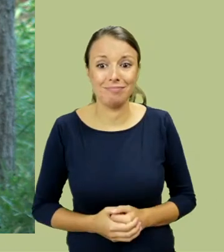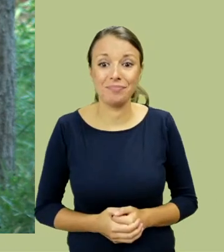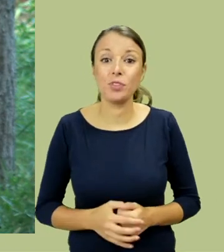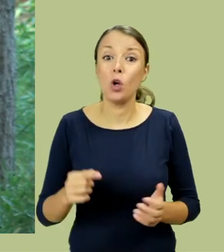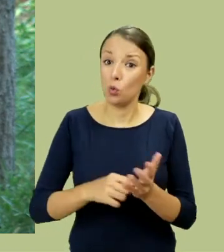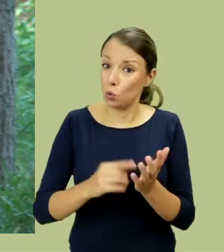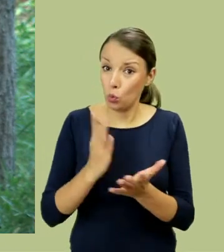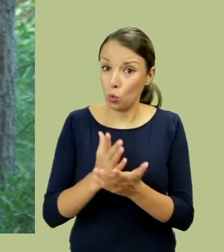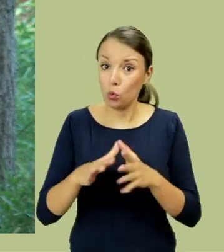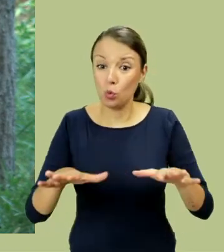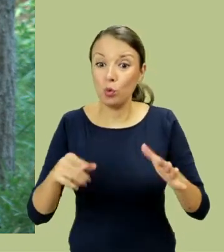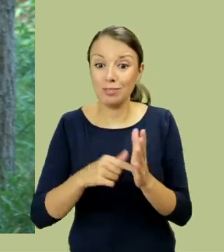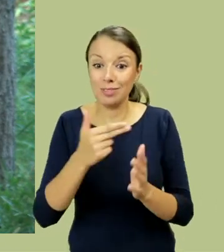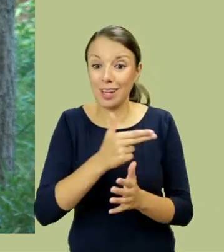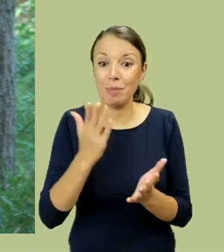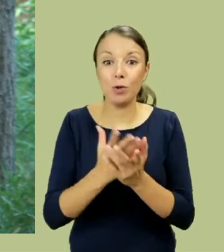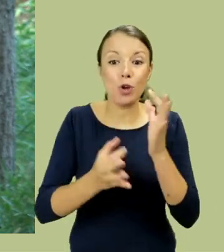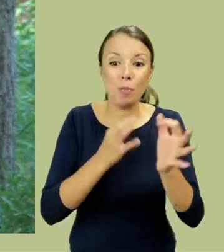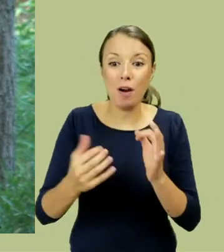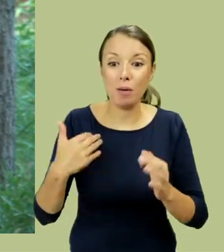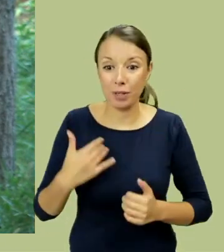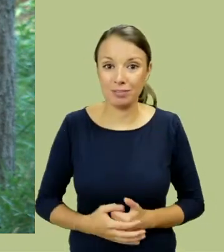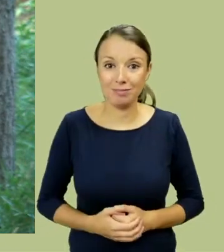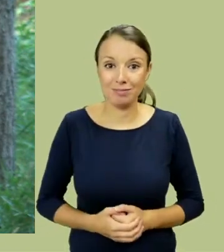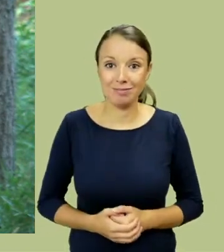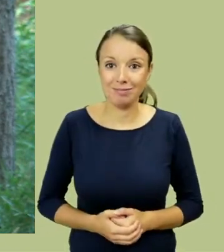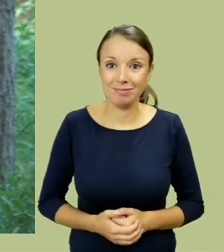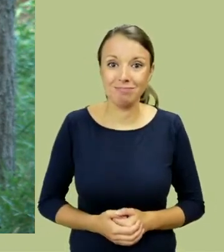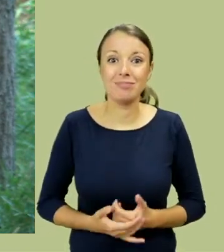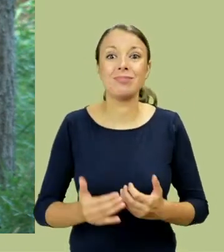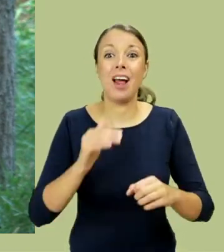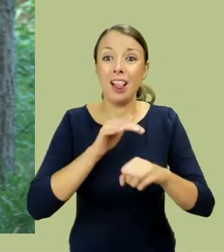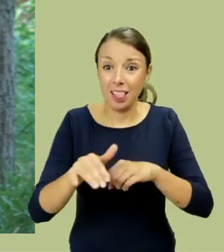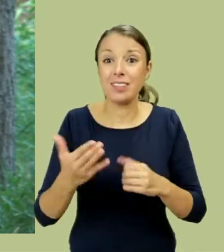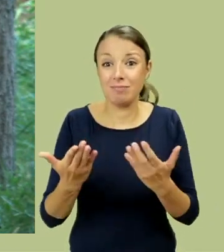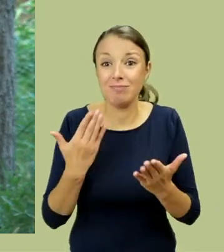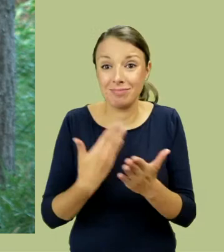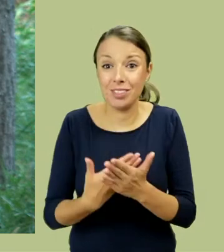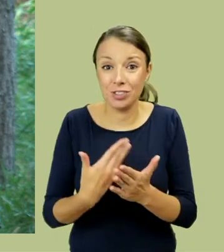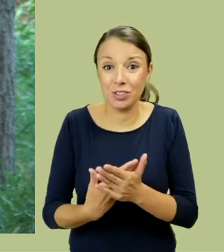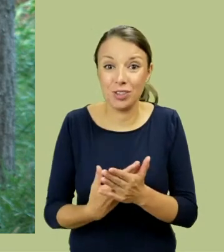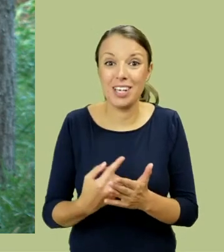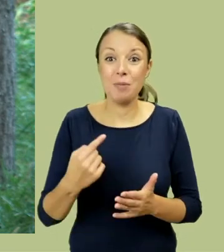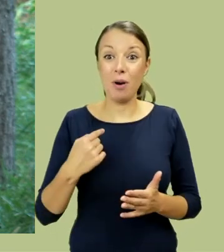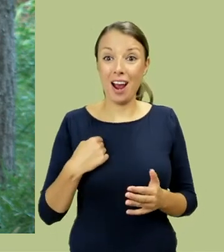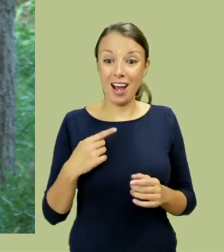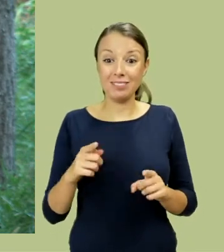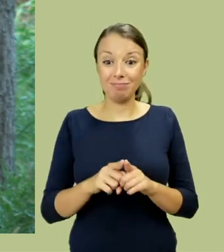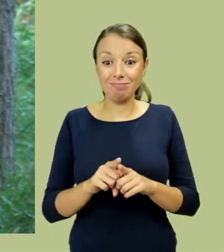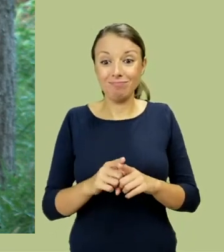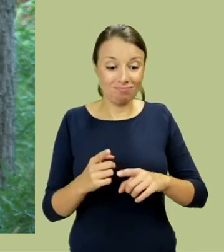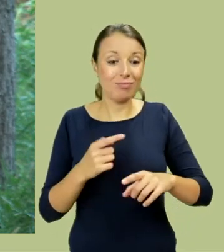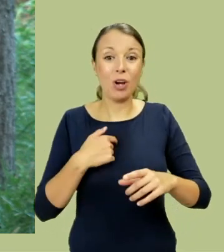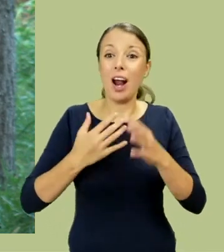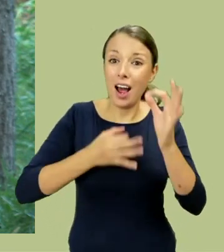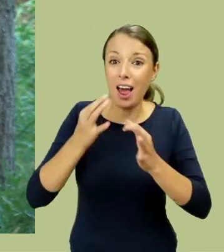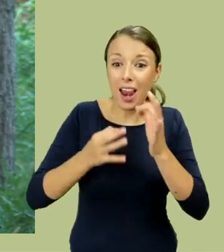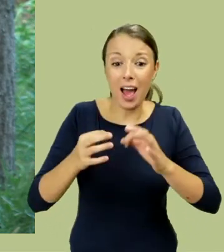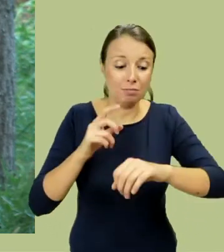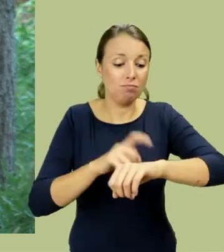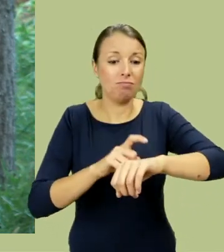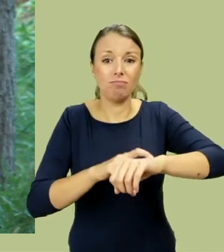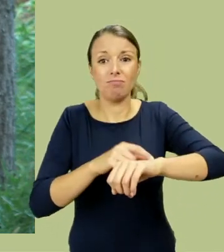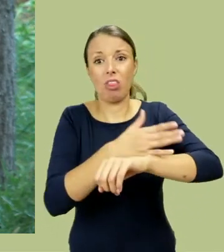zostało powiedziane, na szczęście, bo ja i czasem też bym pewnie nie zdążyła. Natomiast fajne